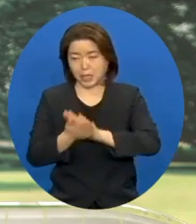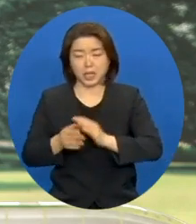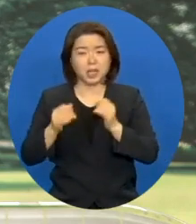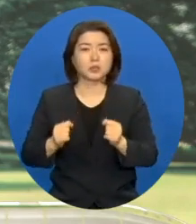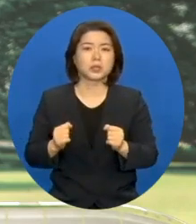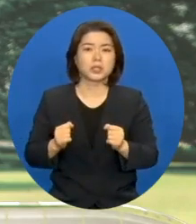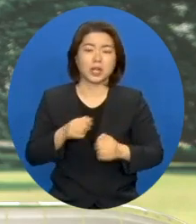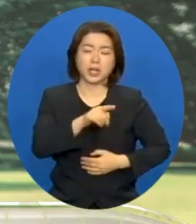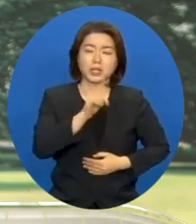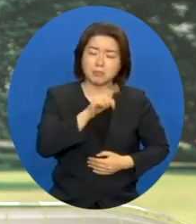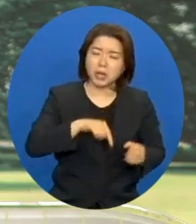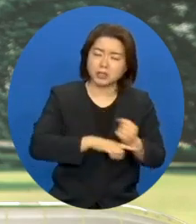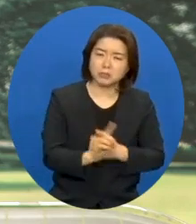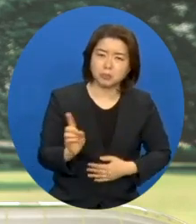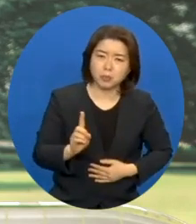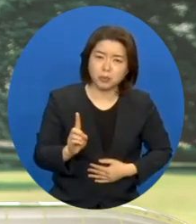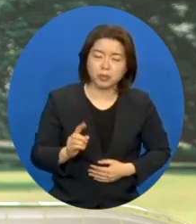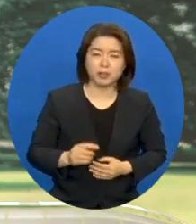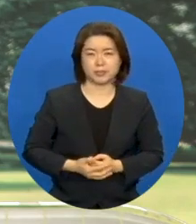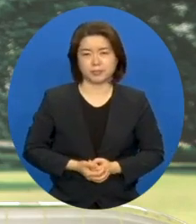뜻이죠?